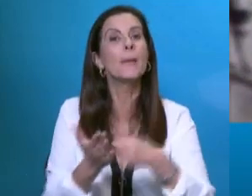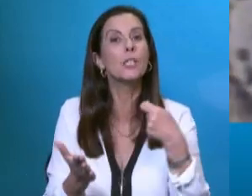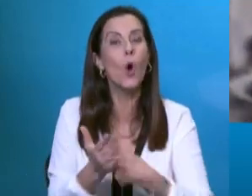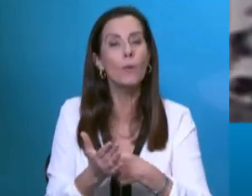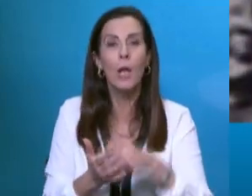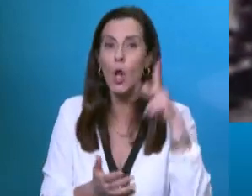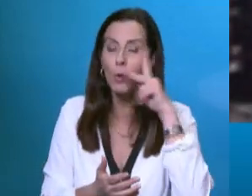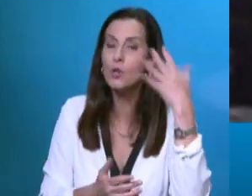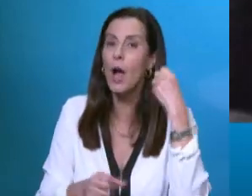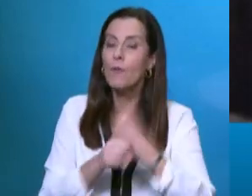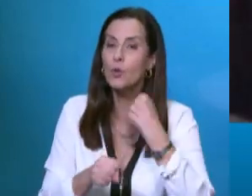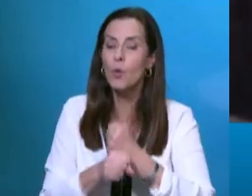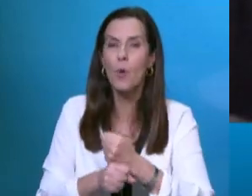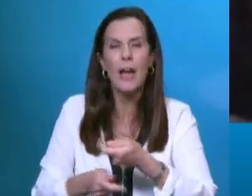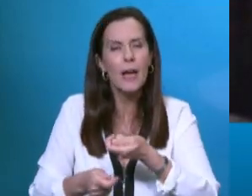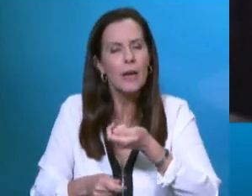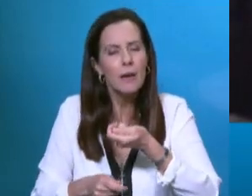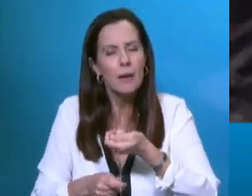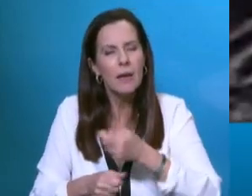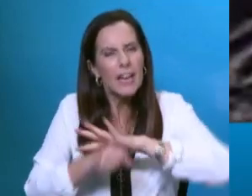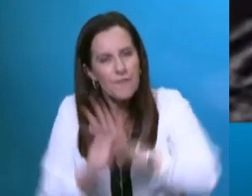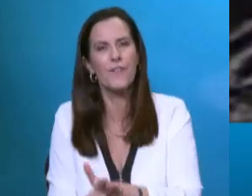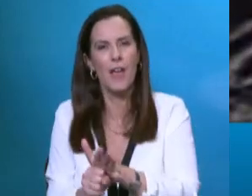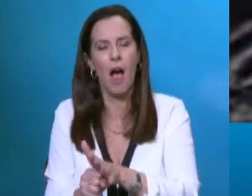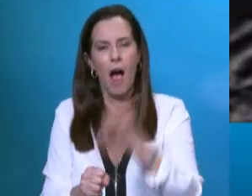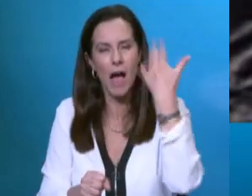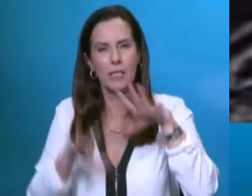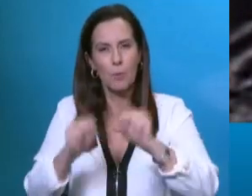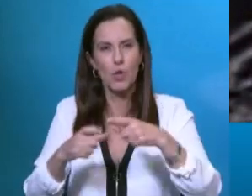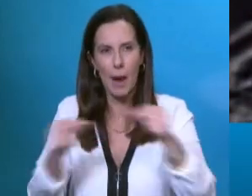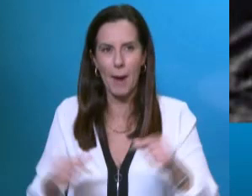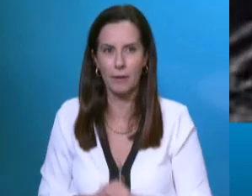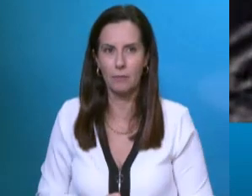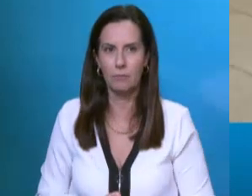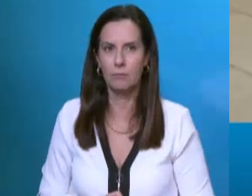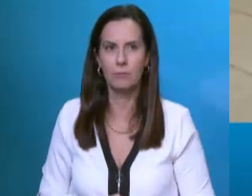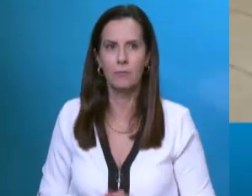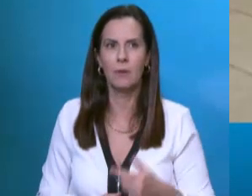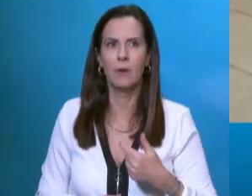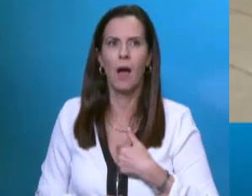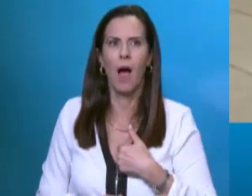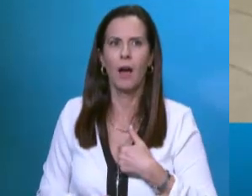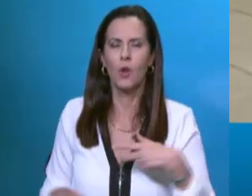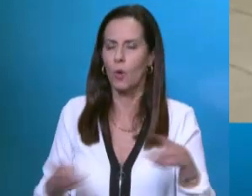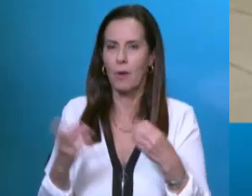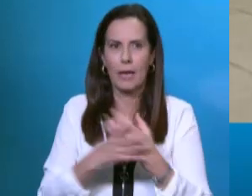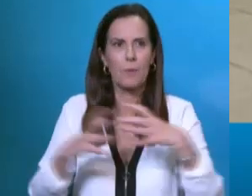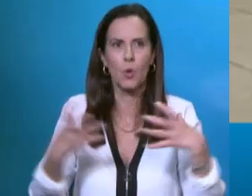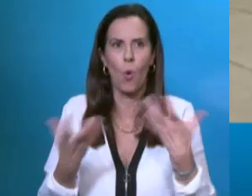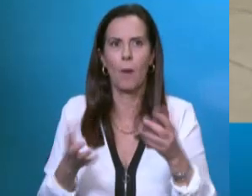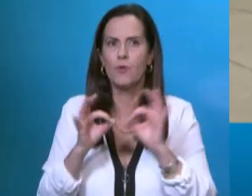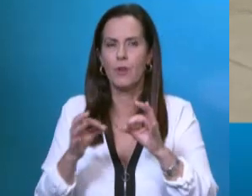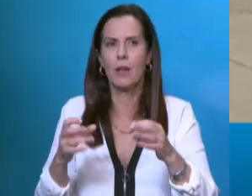שהועסקו בעבודות כפייה בזמן הכיבוש היפני בחצי האי. צויגה אוקיי, איזה מרהנדה, תוכנית אונדונגן מוטדו, פולמי אונדונגן